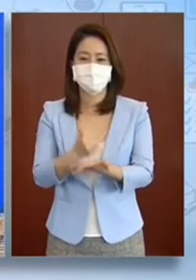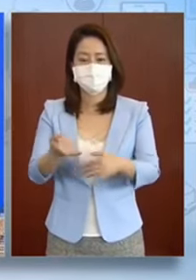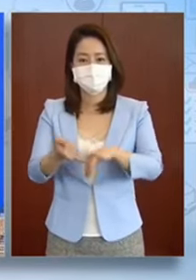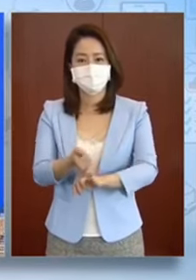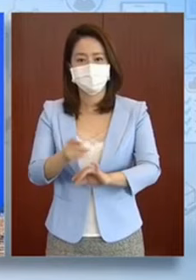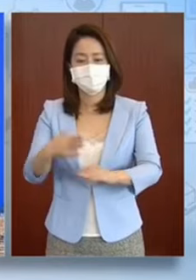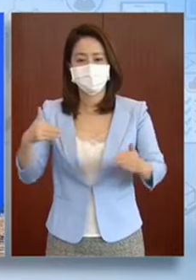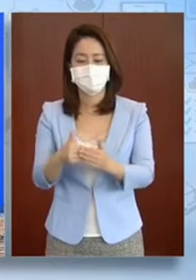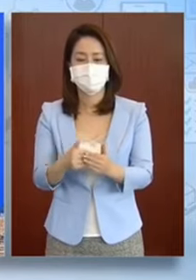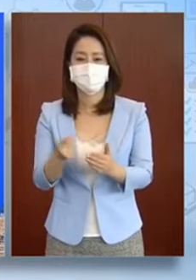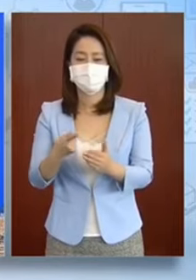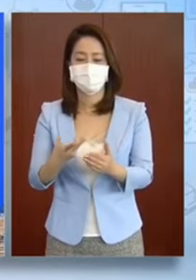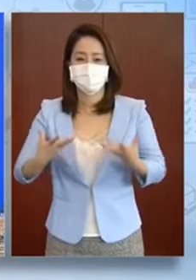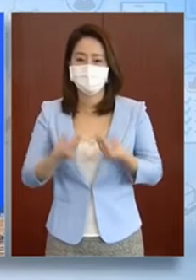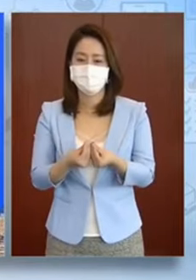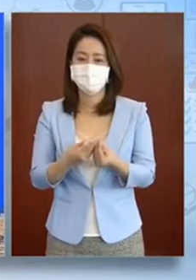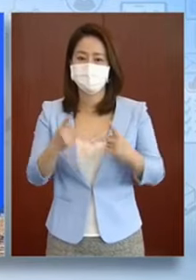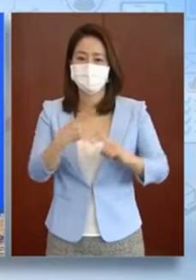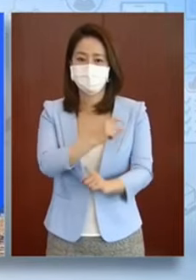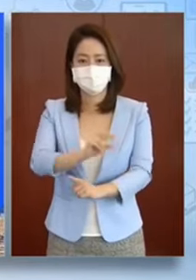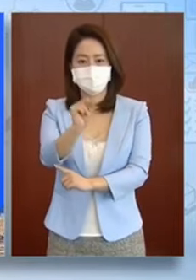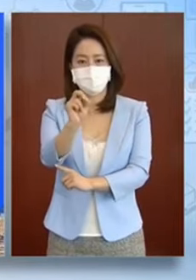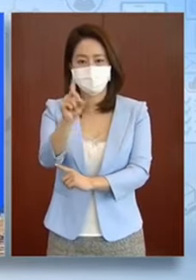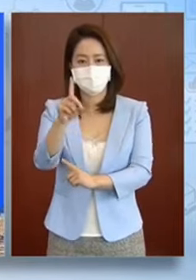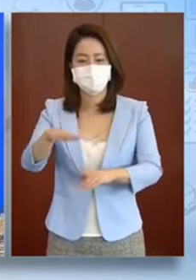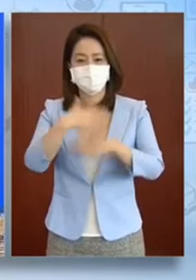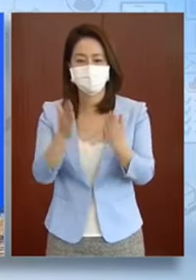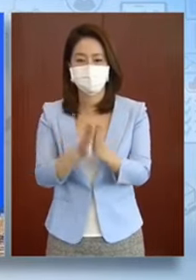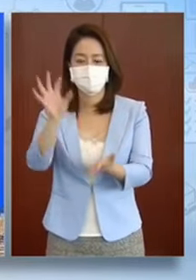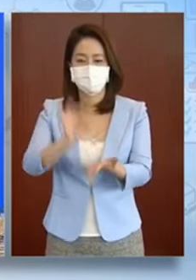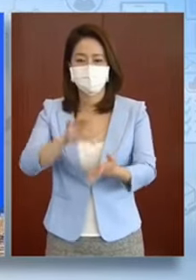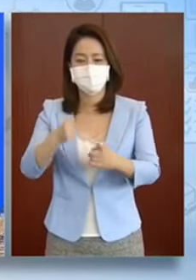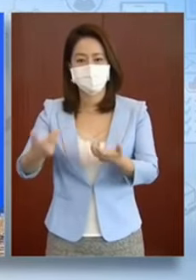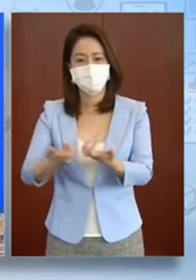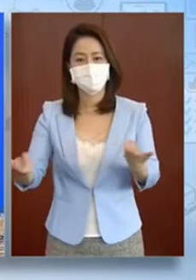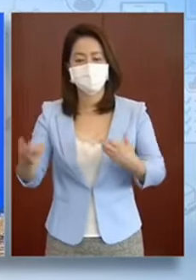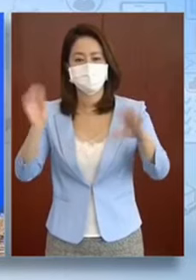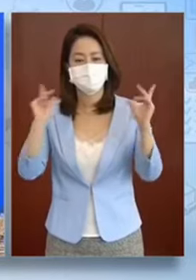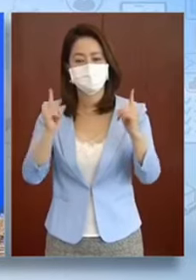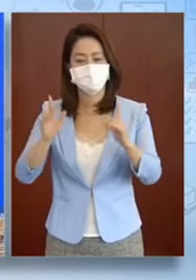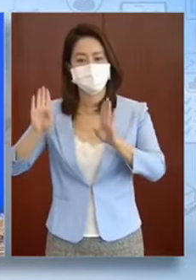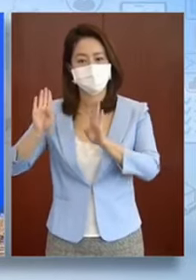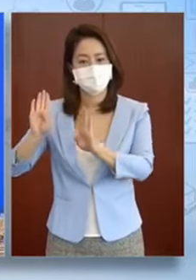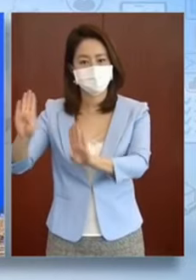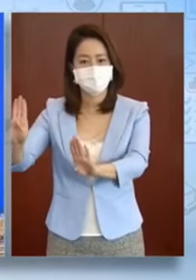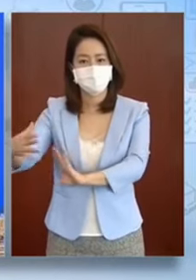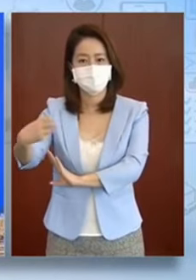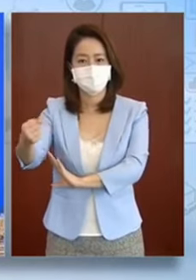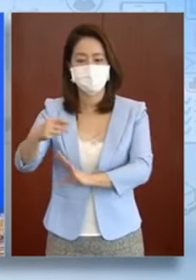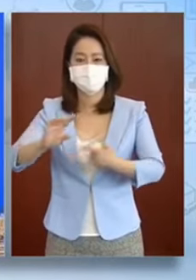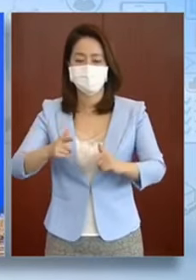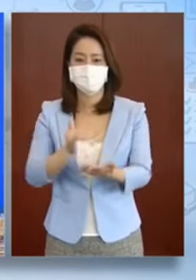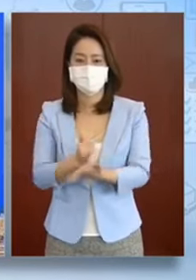触者71人，都已落实隔离措施，后续防控措施正在进一步落实